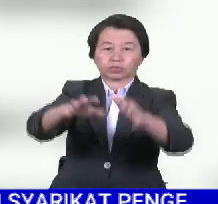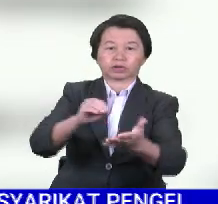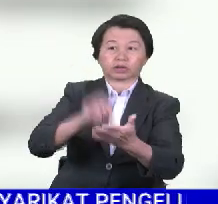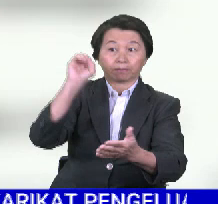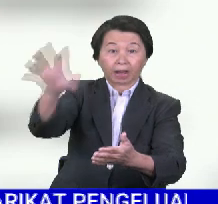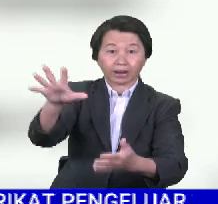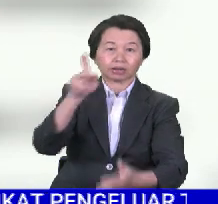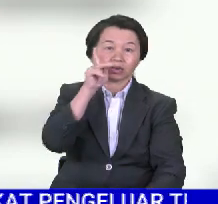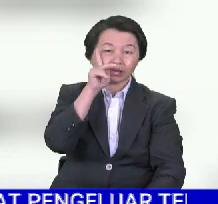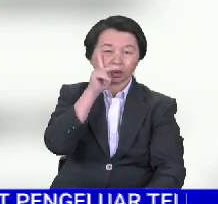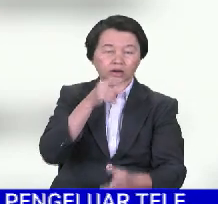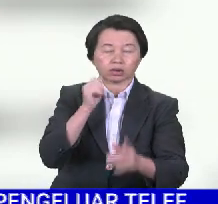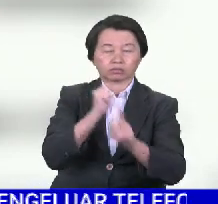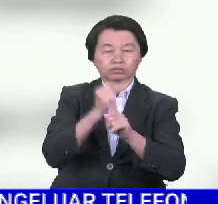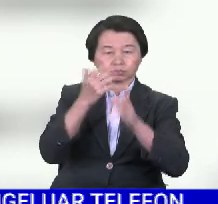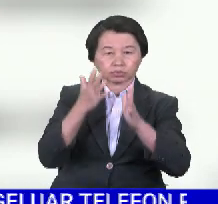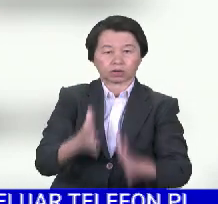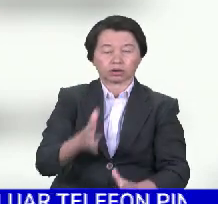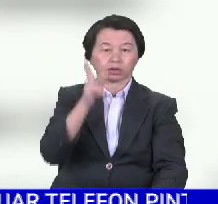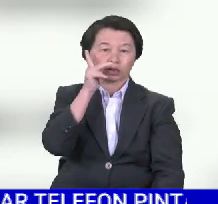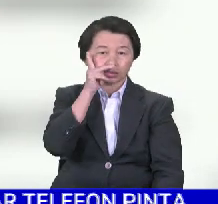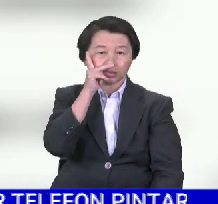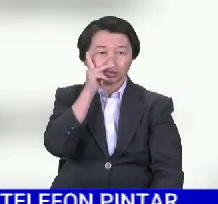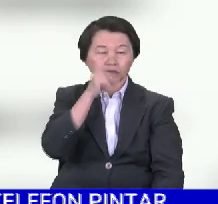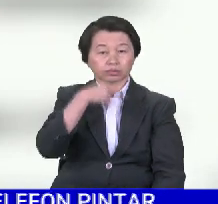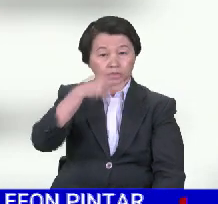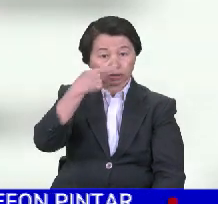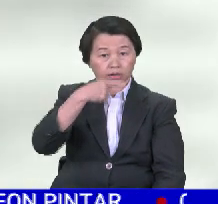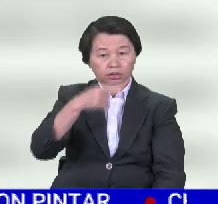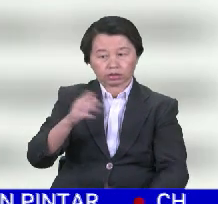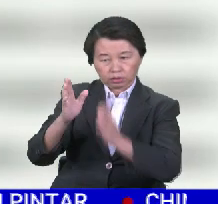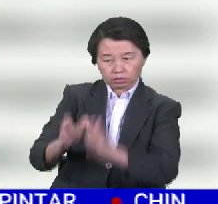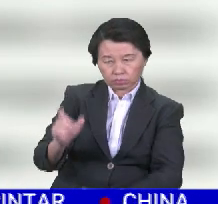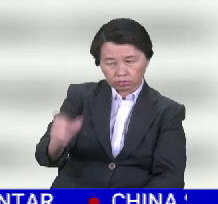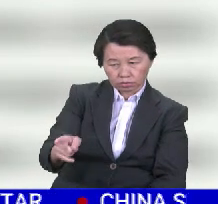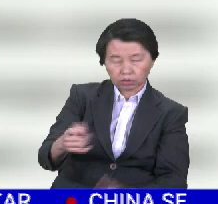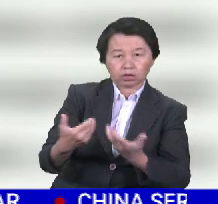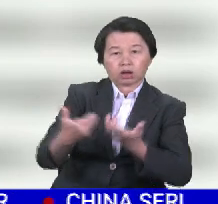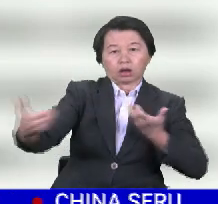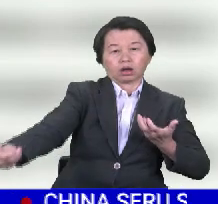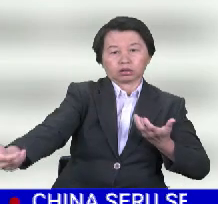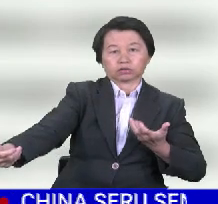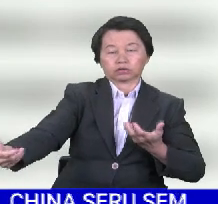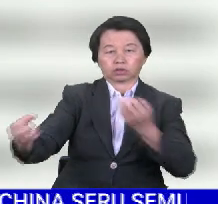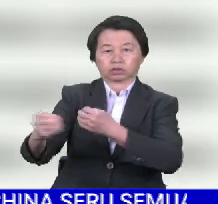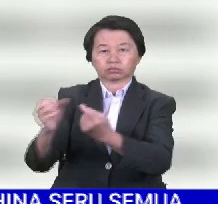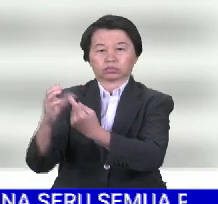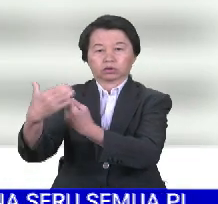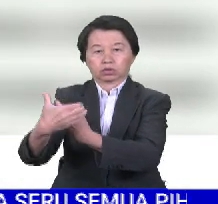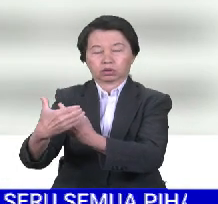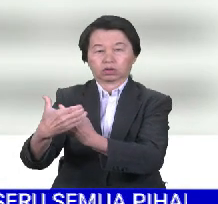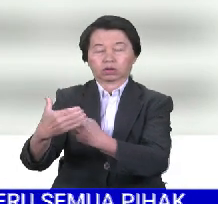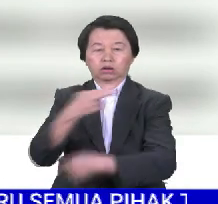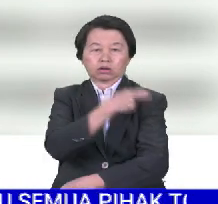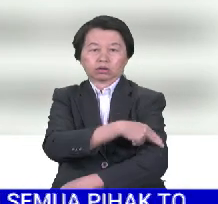Baling. Pengarah Kesihatan Negeri Kedah, Dr. Osman Warijo berkata, penduduk terbabit telah diasingkan di Ward Isolasi Hospital